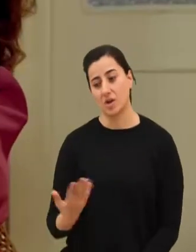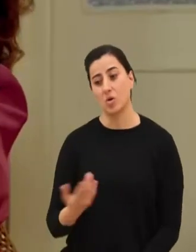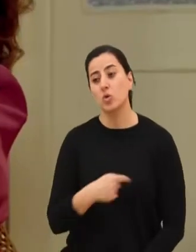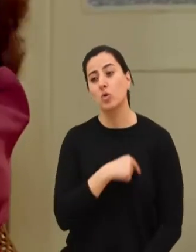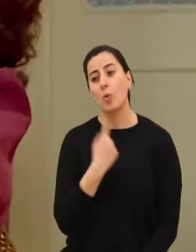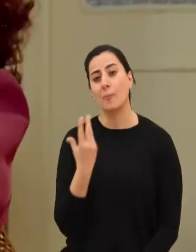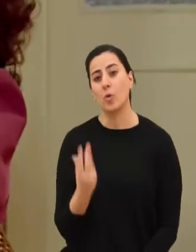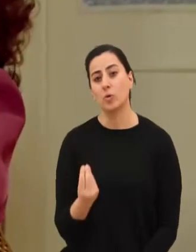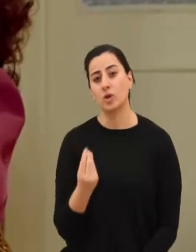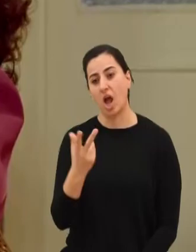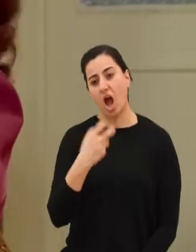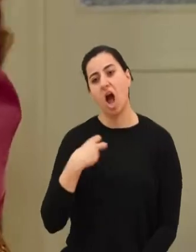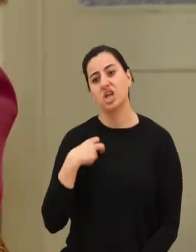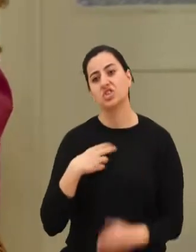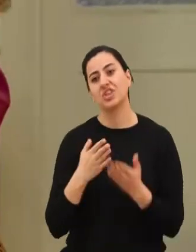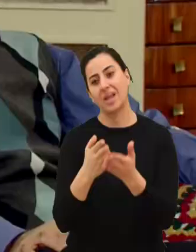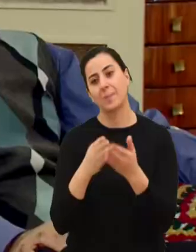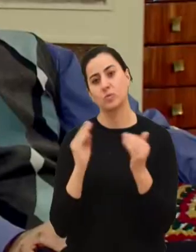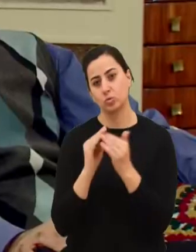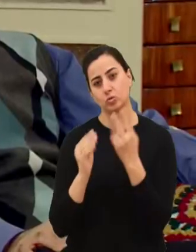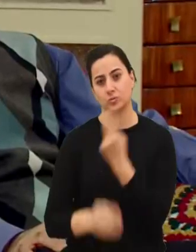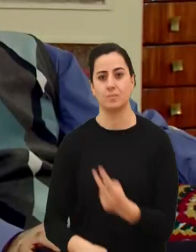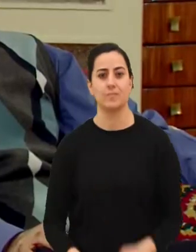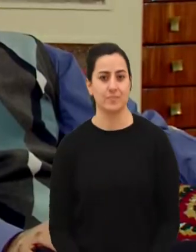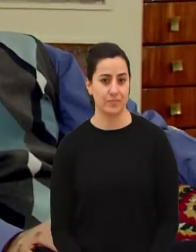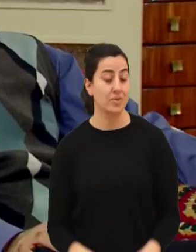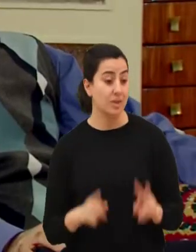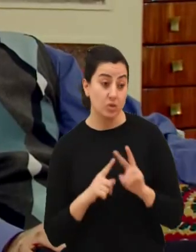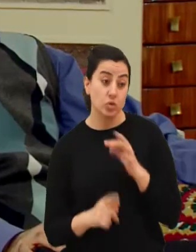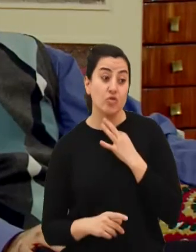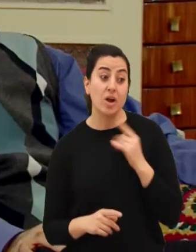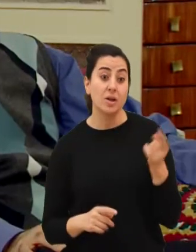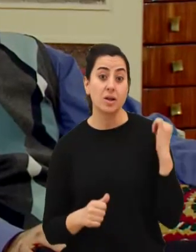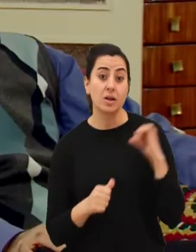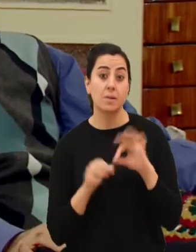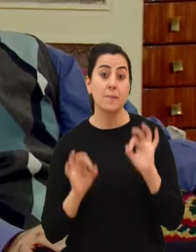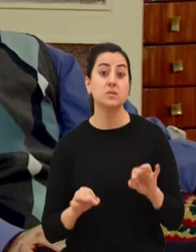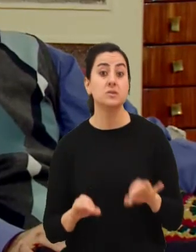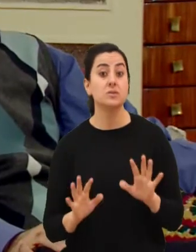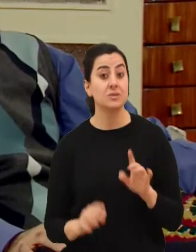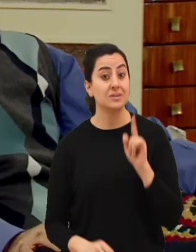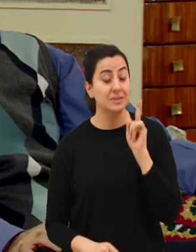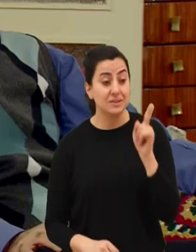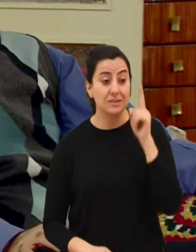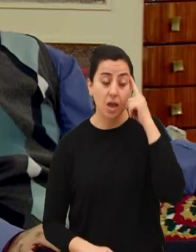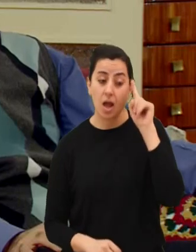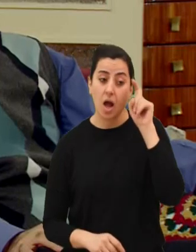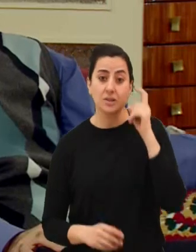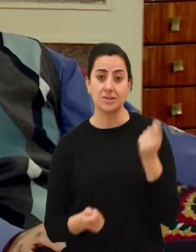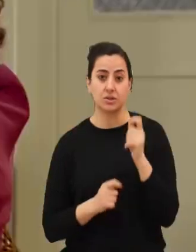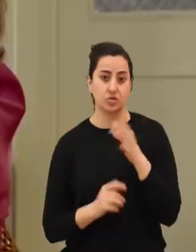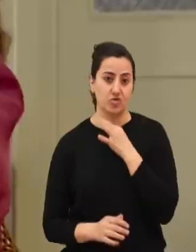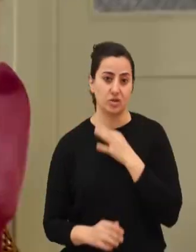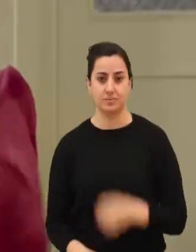Normal tabii. Aşk gemisi. Necla Hanım lütfen yine başladınız. Sizi mantıklı olmaya davet